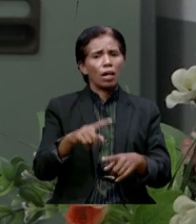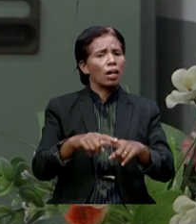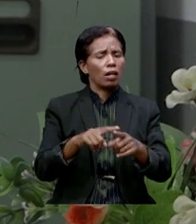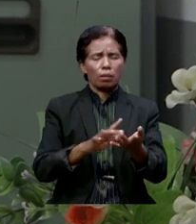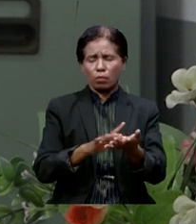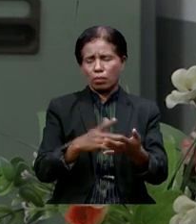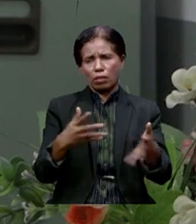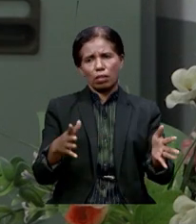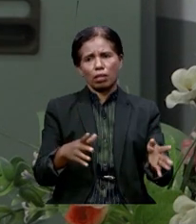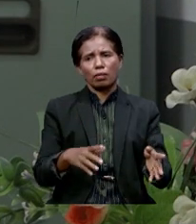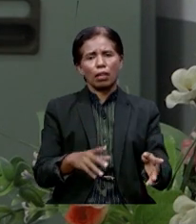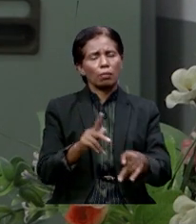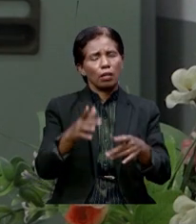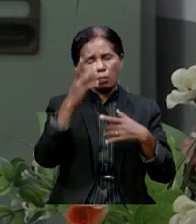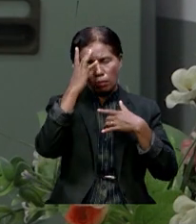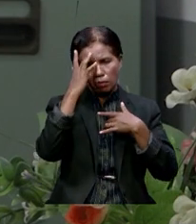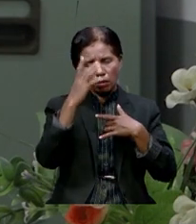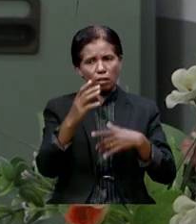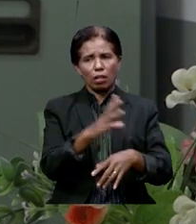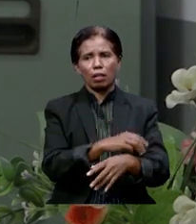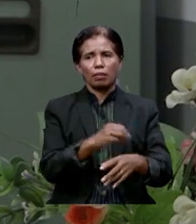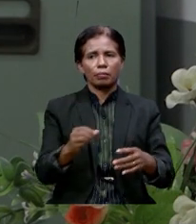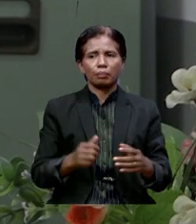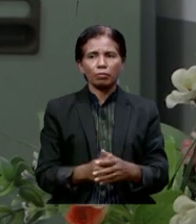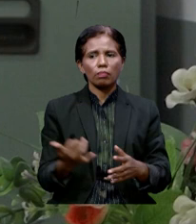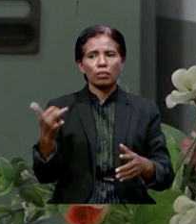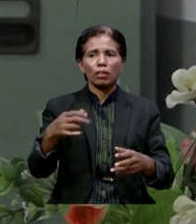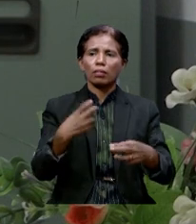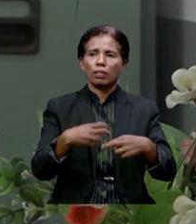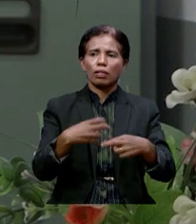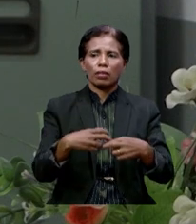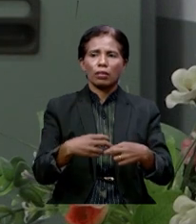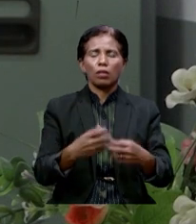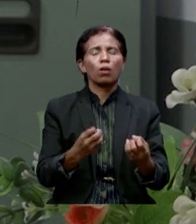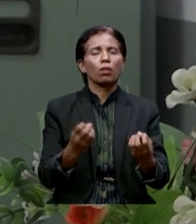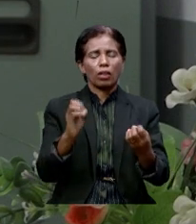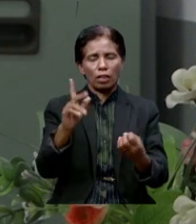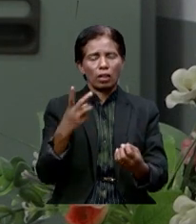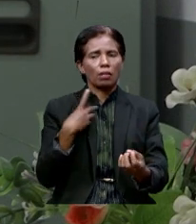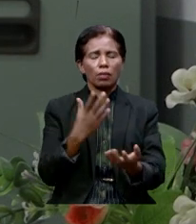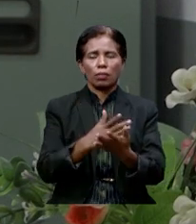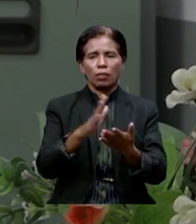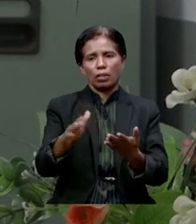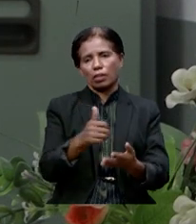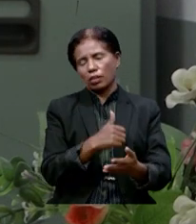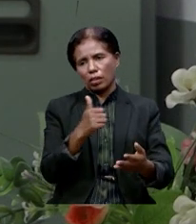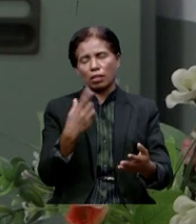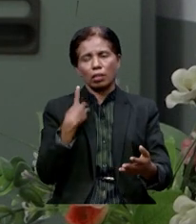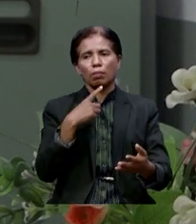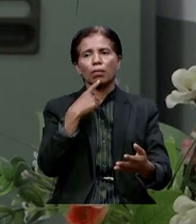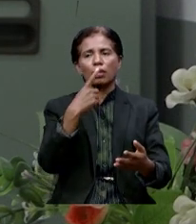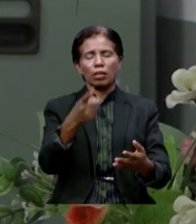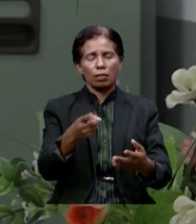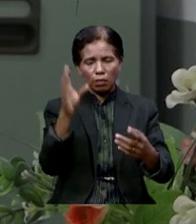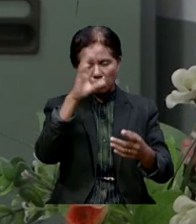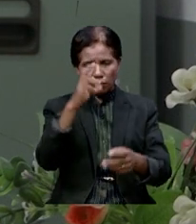ami tomong ngak kaptopril. Kaptopril lah iya ami, daru mas sirarasik dan hausik ba ami sosadet. Maybe iya balung ami referi ba mungkin iya